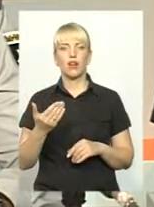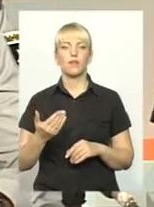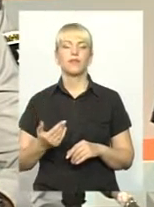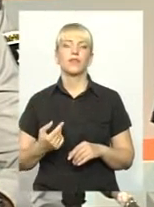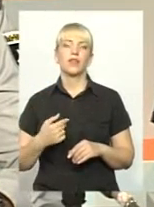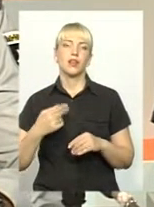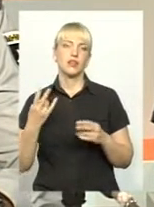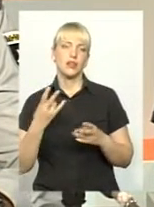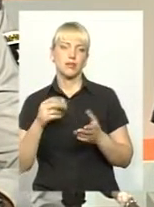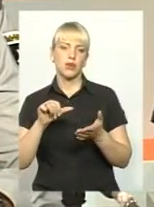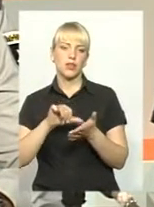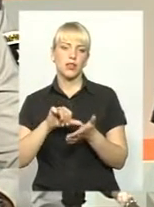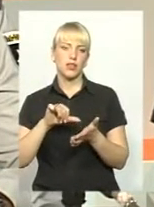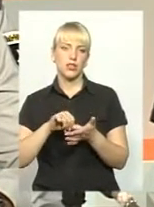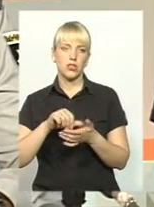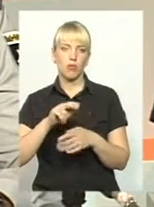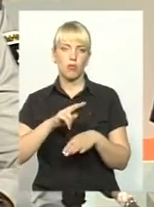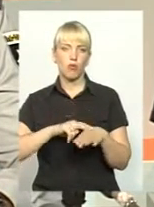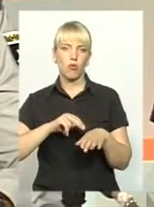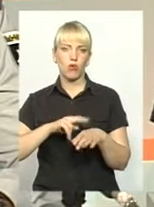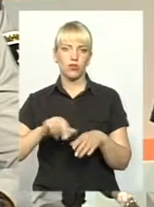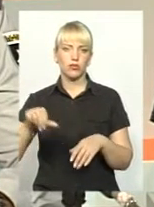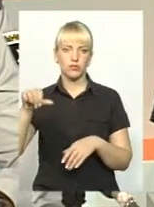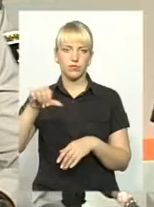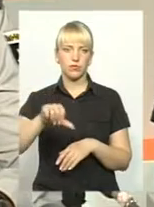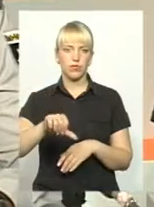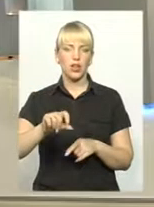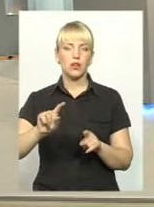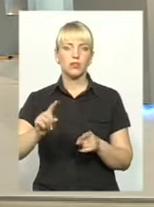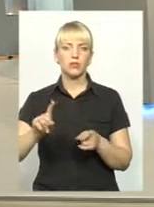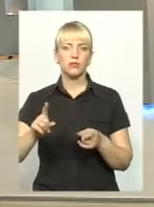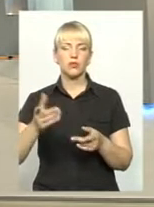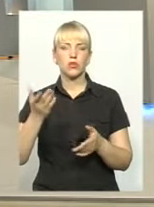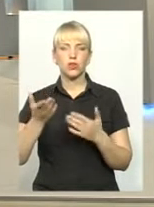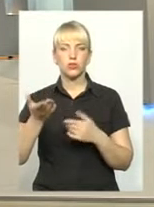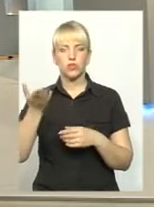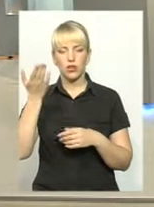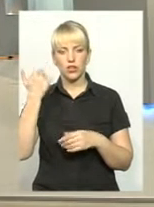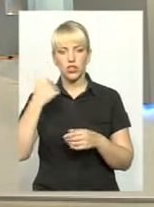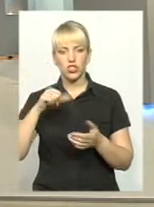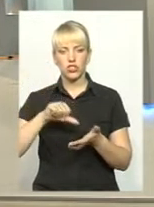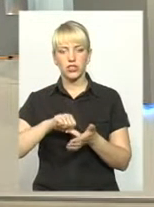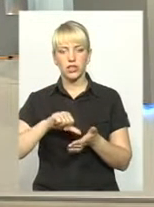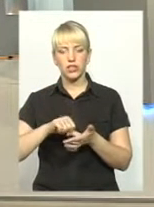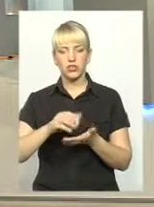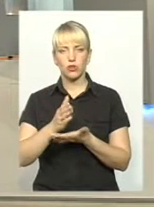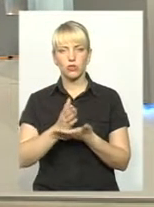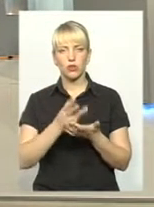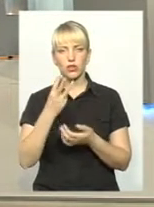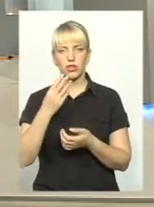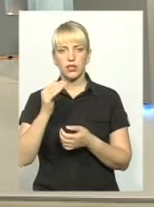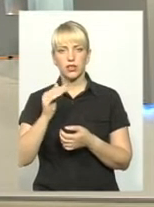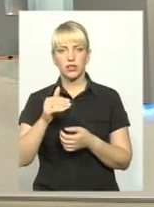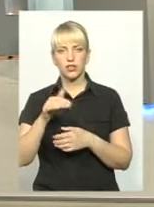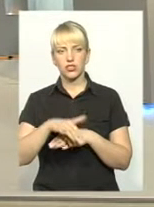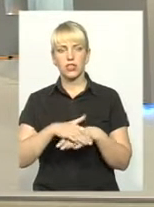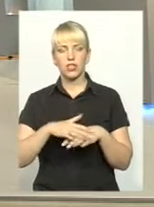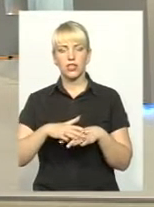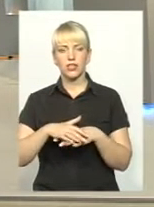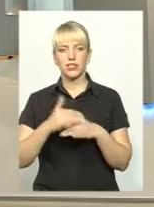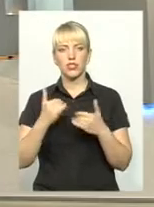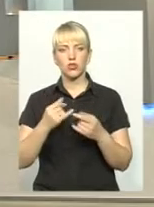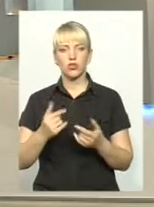скеруємо дільничного офіцера поліції. Чому? Тому що, якщо раніше дільничний офіцер поліції обслуговував 3 тисячі населення, сьогодні,